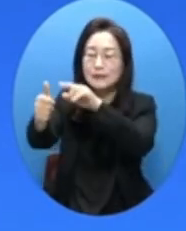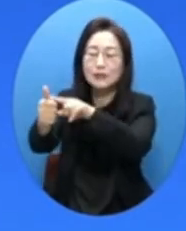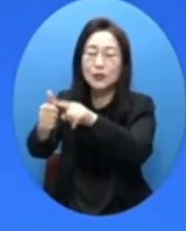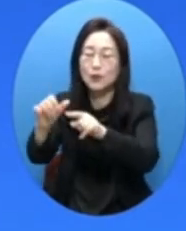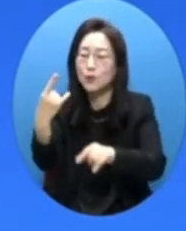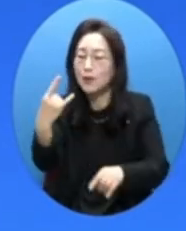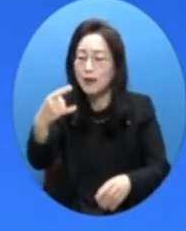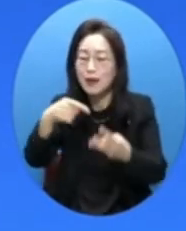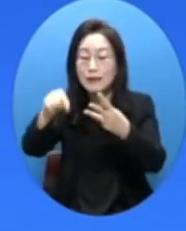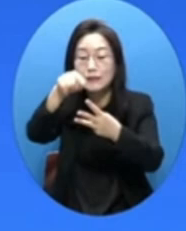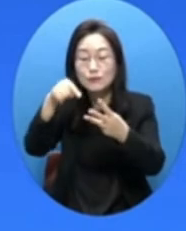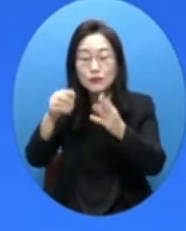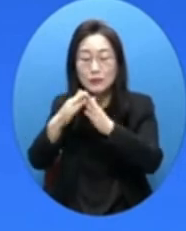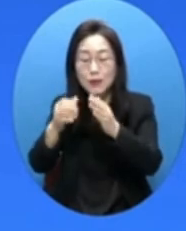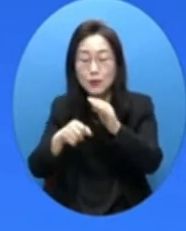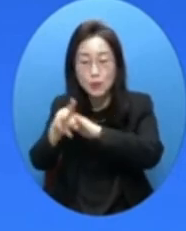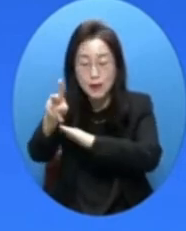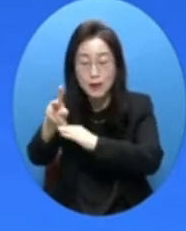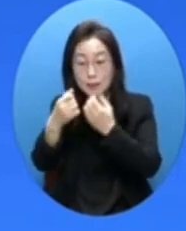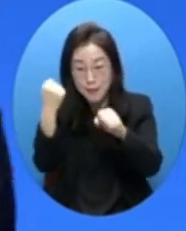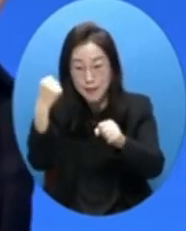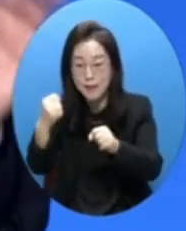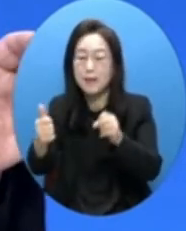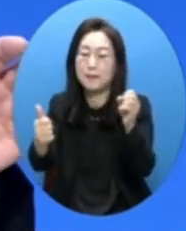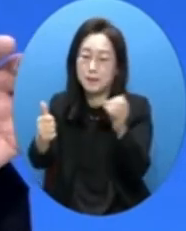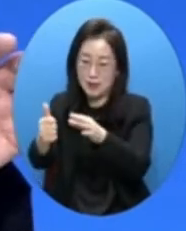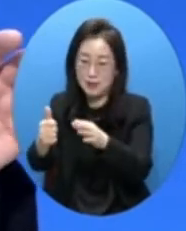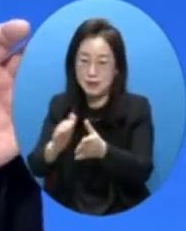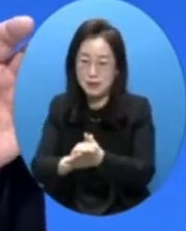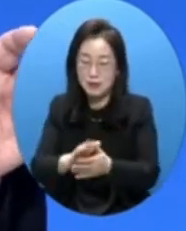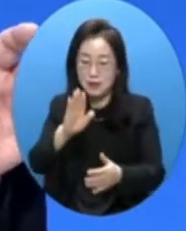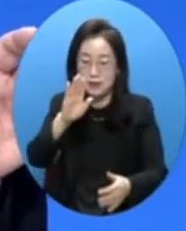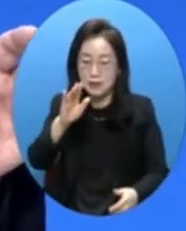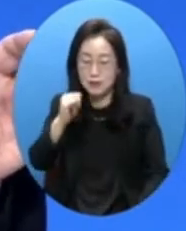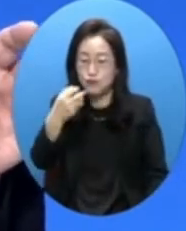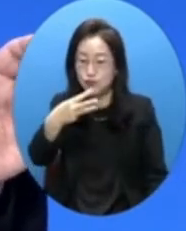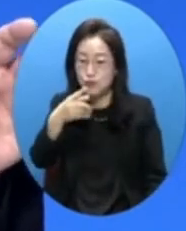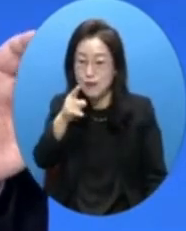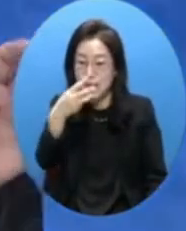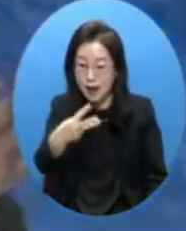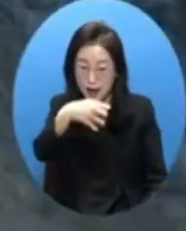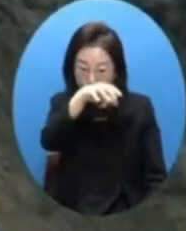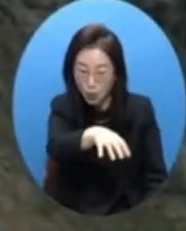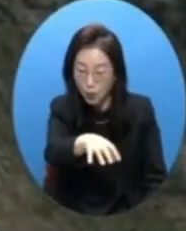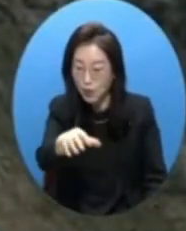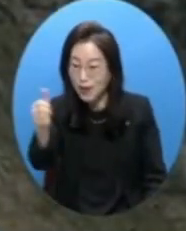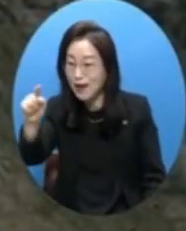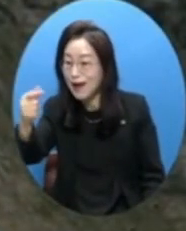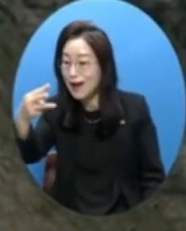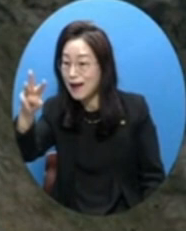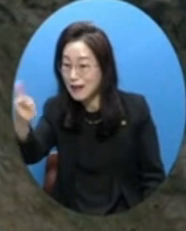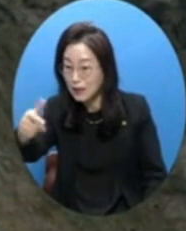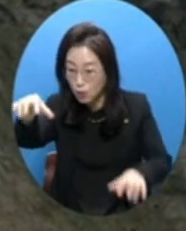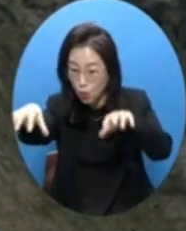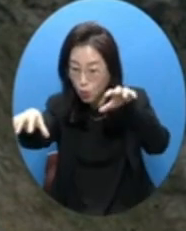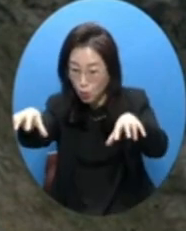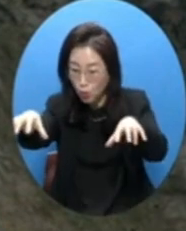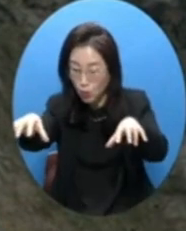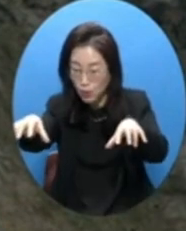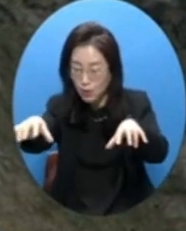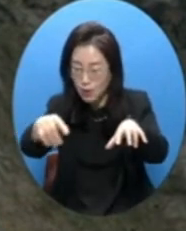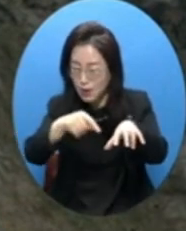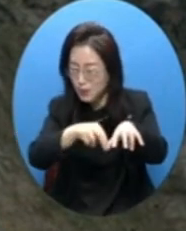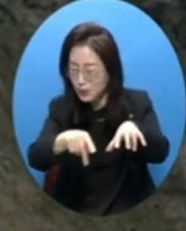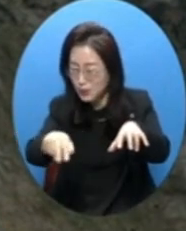피신해 있으라고 얘기합니다. 그것이 부엘세바에서 이 하란 바다라나까지 무려 800km가 되는